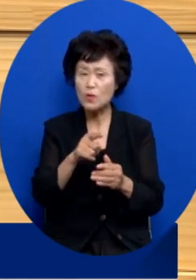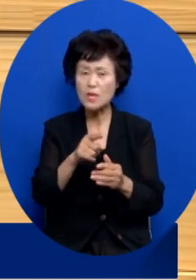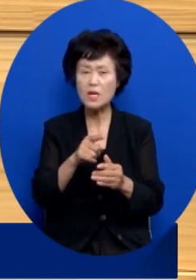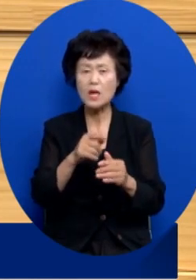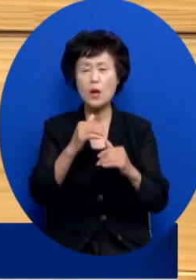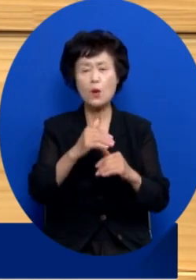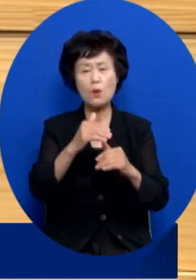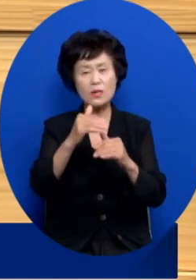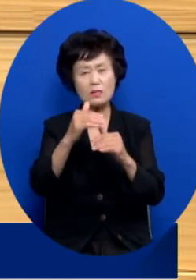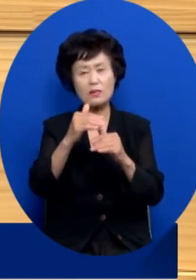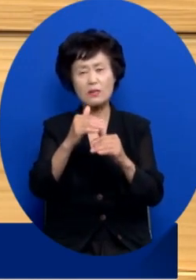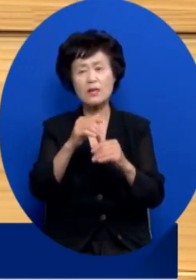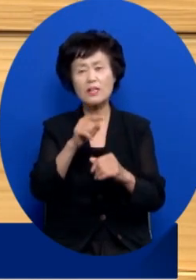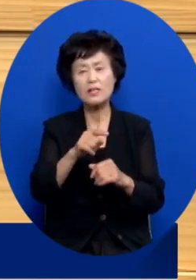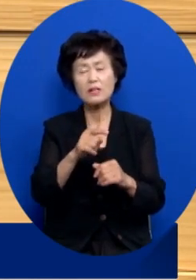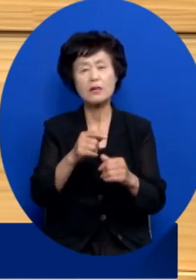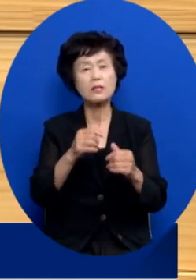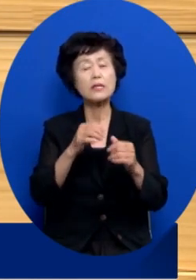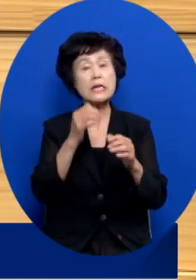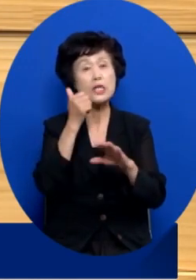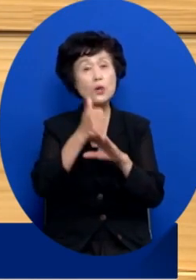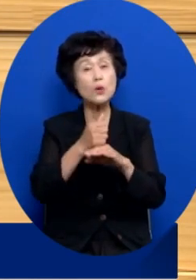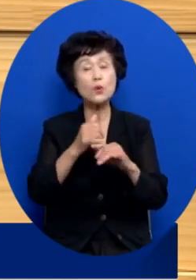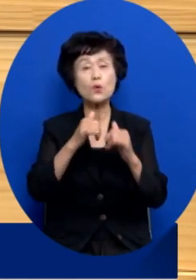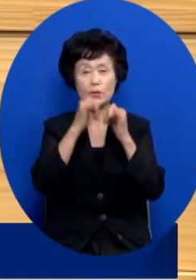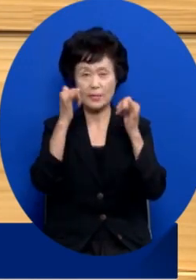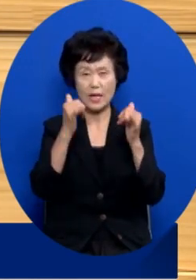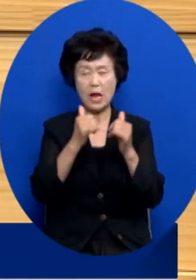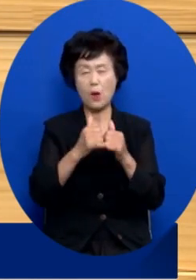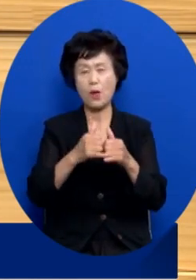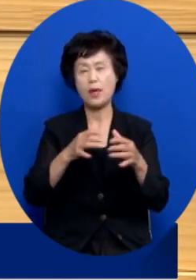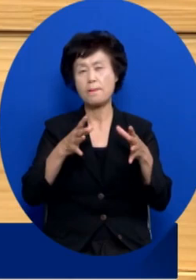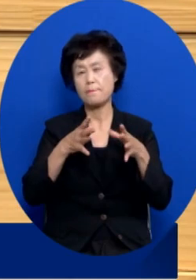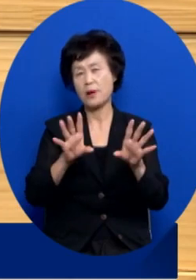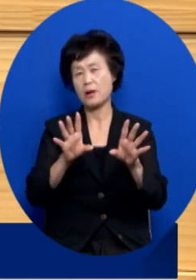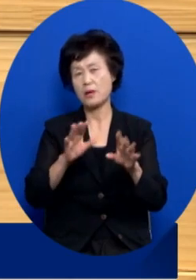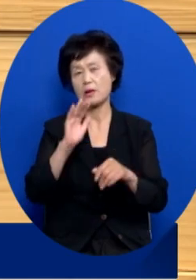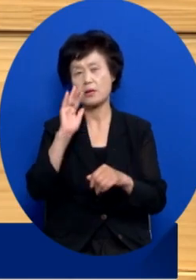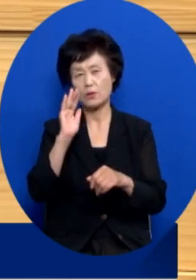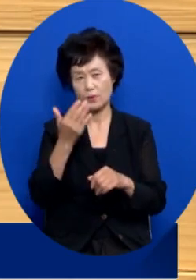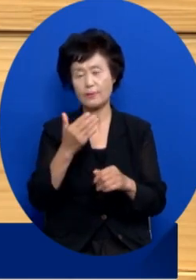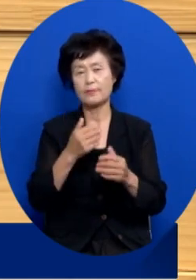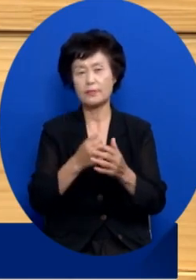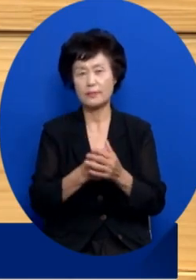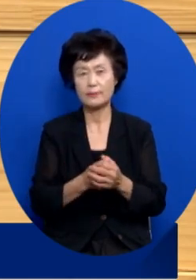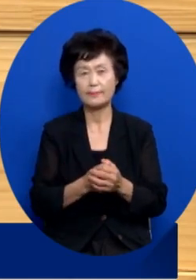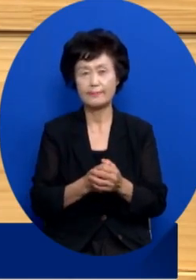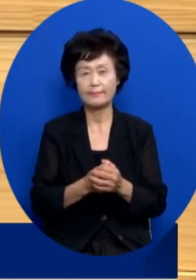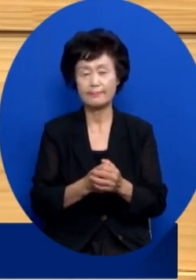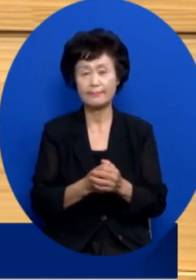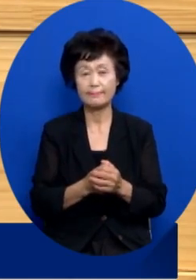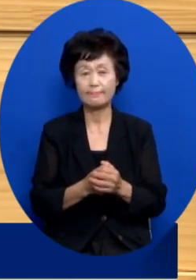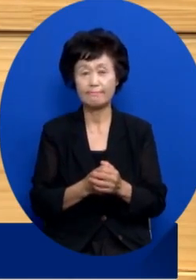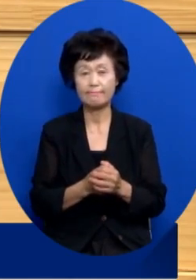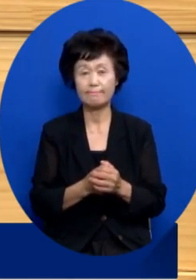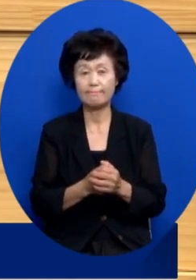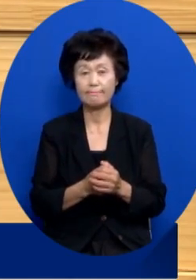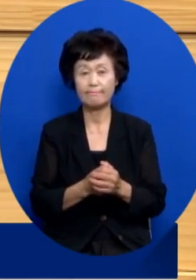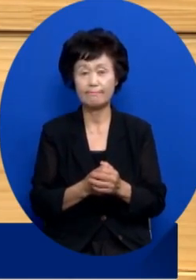unchecked and would run its full course of its logic, that is